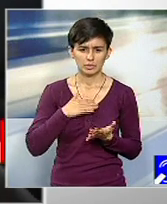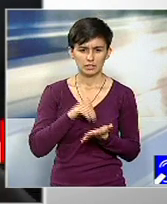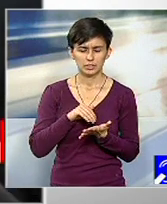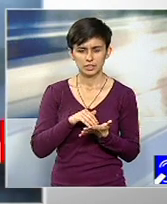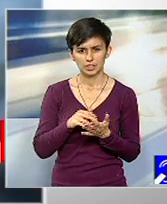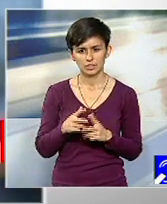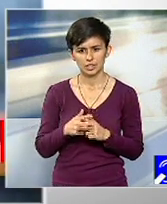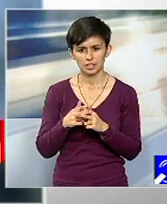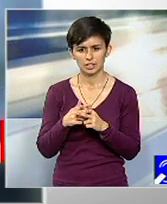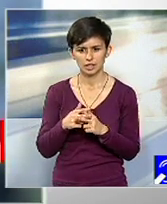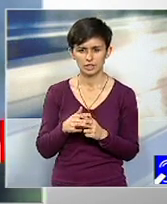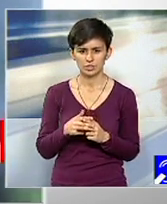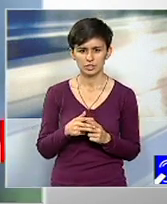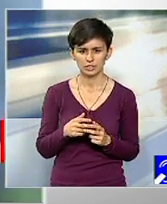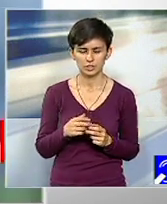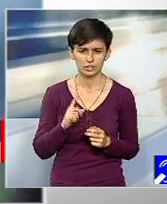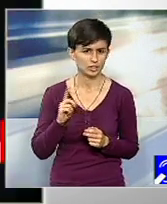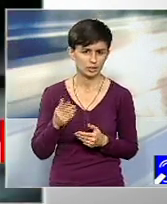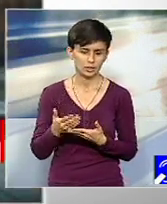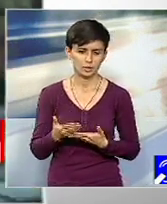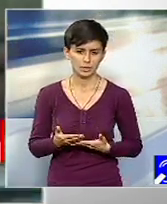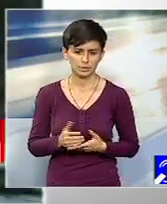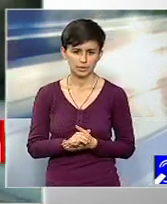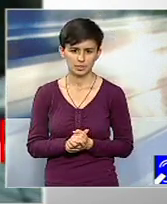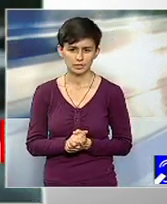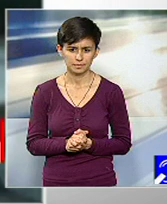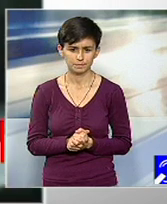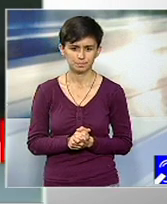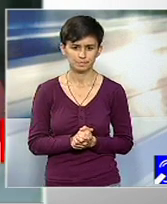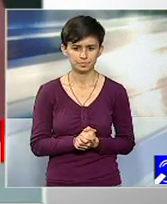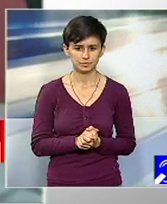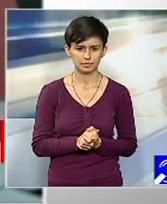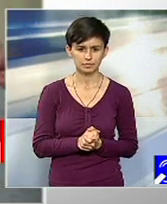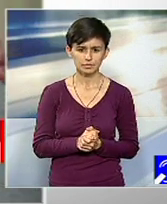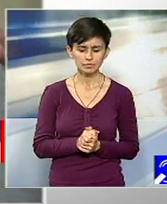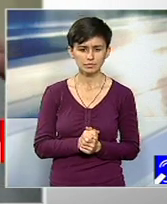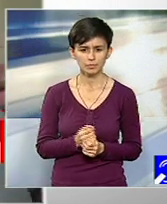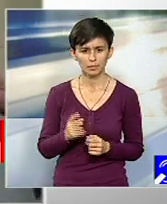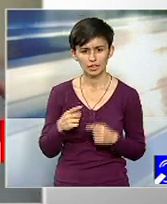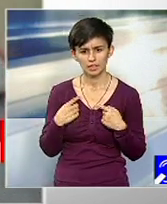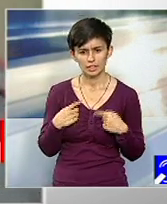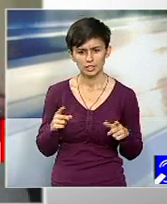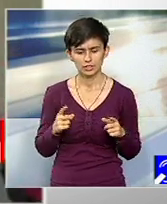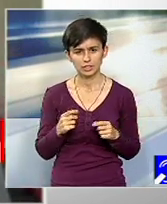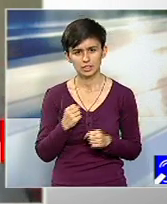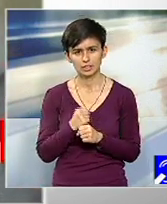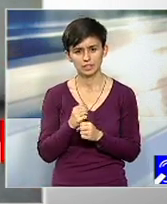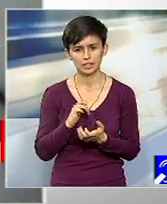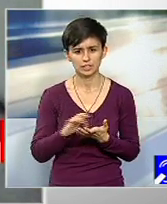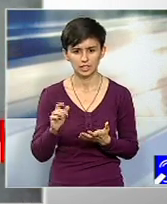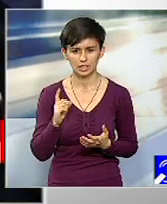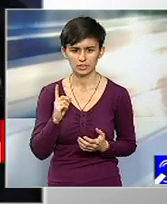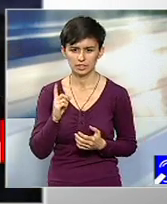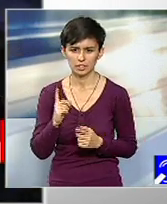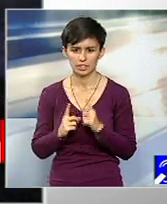moment dat și nu mi s-a oferit. Poate e o nebunie să faci asta gratis, dar când vezi bucuria aceea autentică din ochii